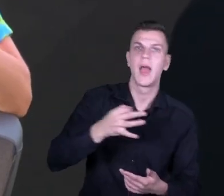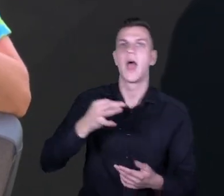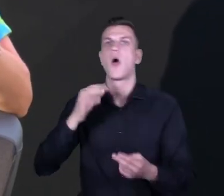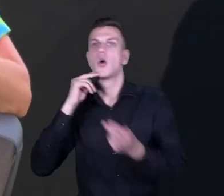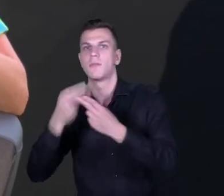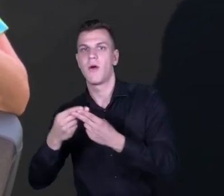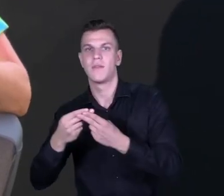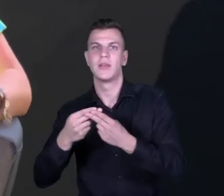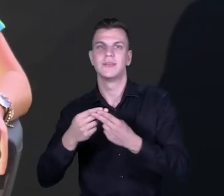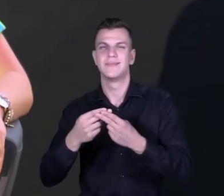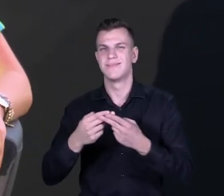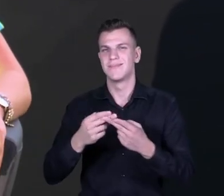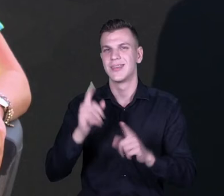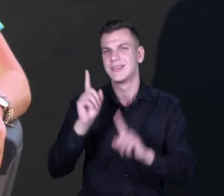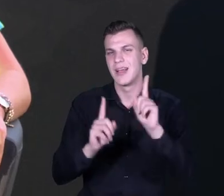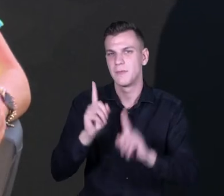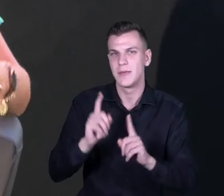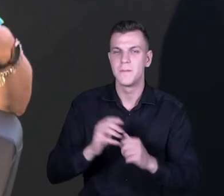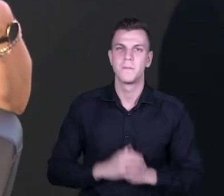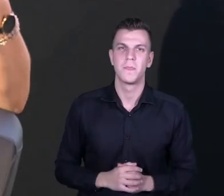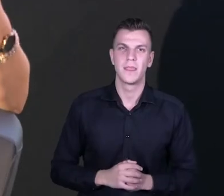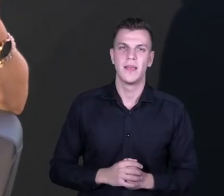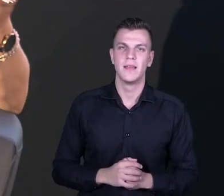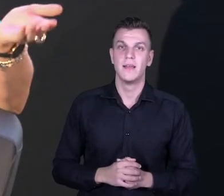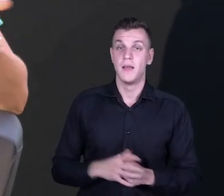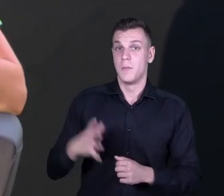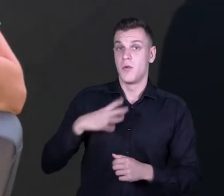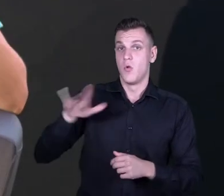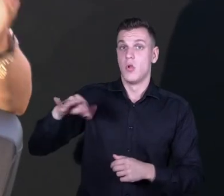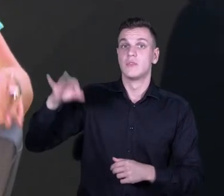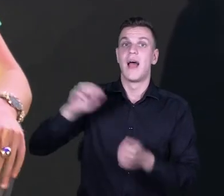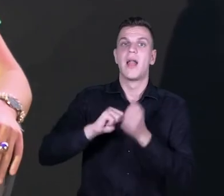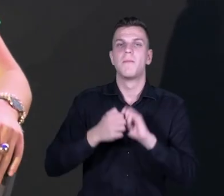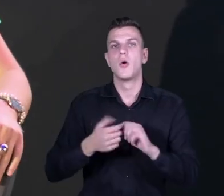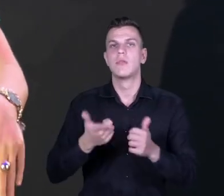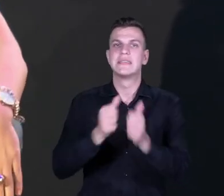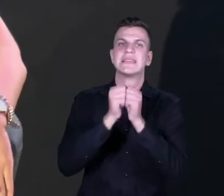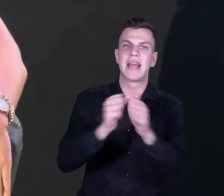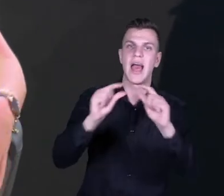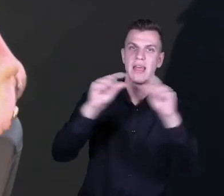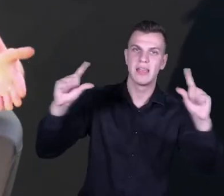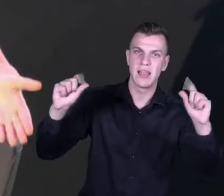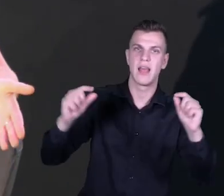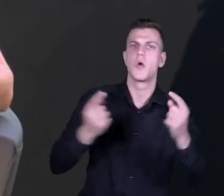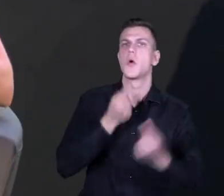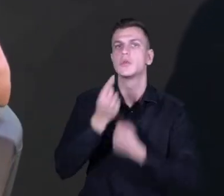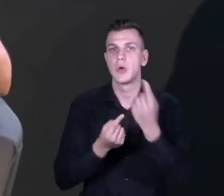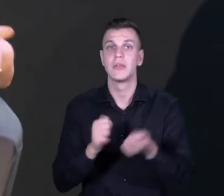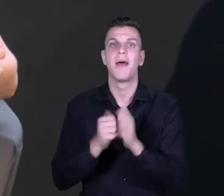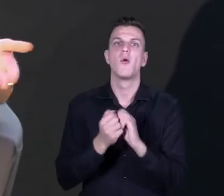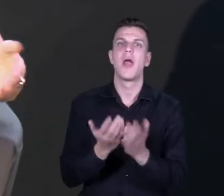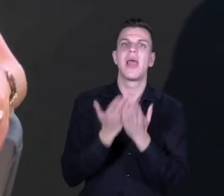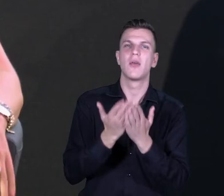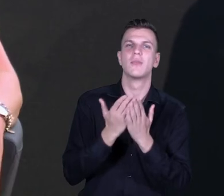łączyć, ale wiedzieli, że gdzieś jakaś dwójeczka jeszcze chodzi. Lub chociażby definicje z hasłami, czy wszystko to, co było mi, czy lektura, bohater